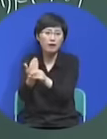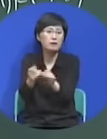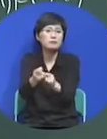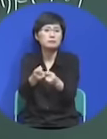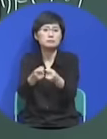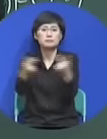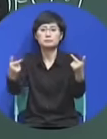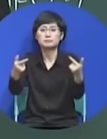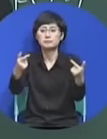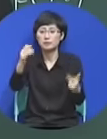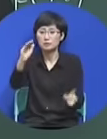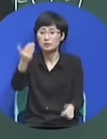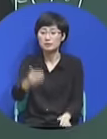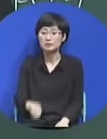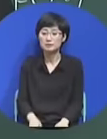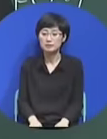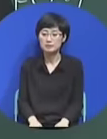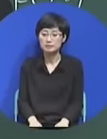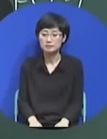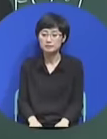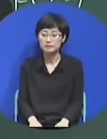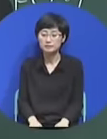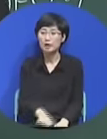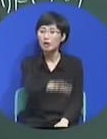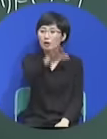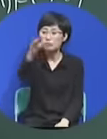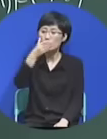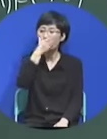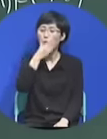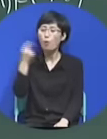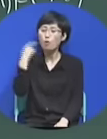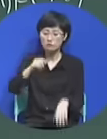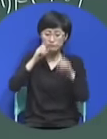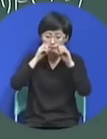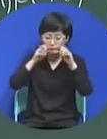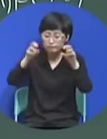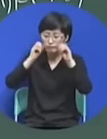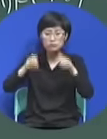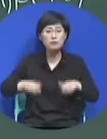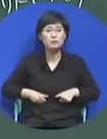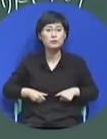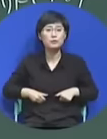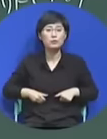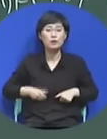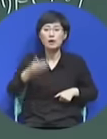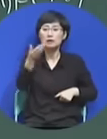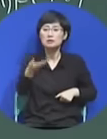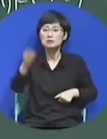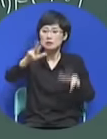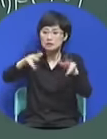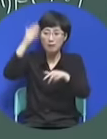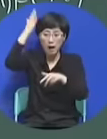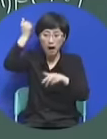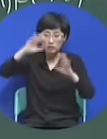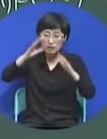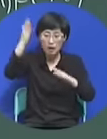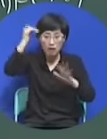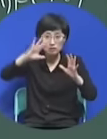所以这地球上不断的到来问题。 그리고 이 좀 듣든지 안 듣든지 해줘야 되는데 너무 사실은 지금 우리나라 옹탕력이 지금 빠졌어요.